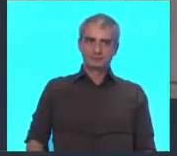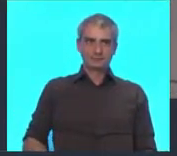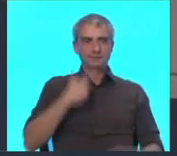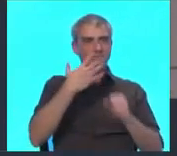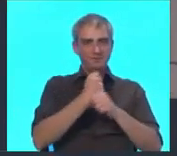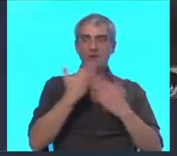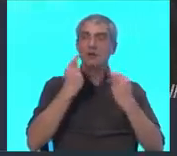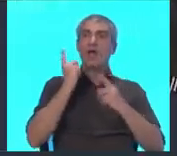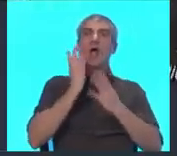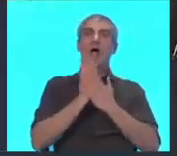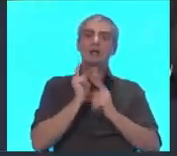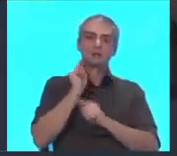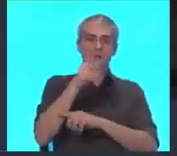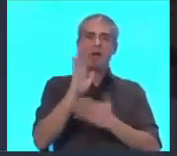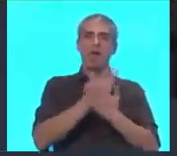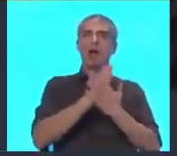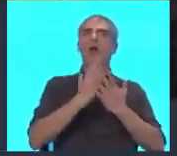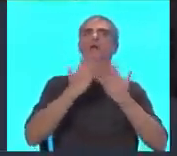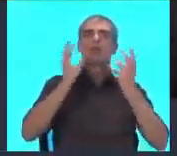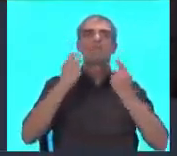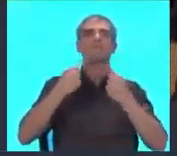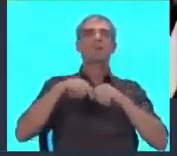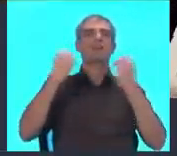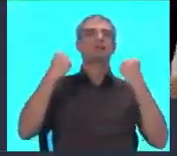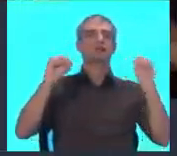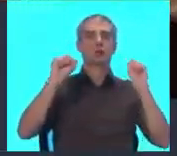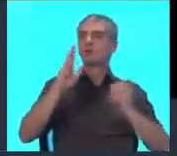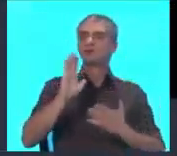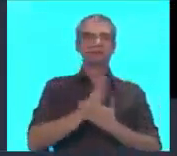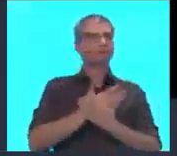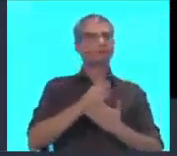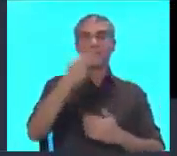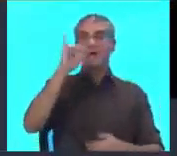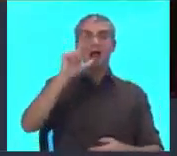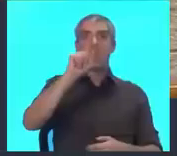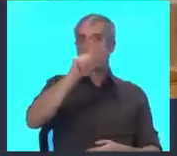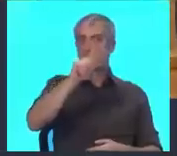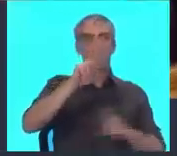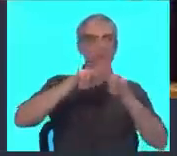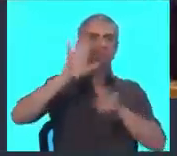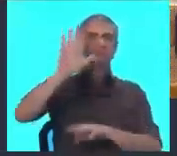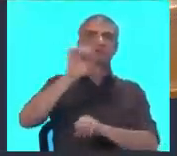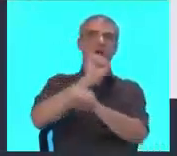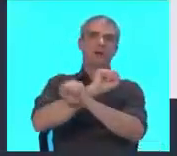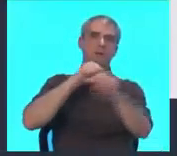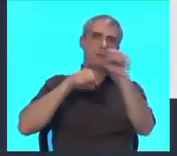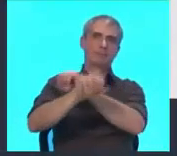עד שהגיעה ההחלטה הדרמטית של ועדת השחרורים שקבעה היילו יישאר מאחורי הסורגים.